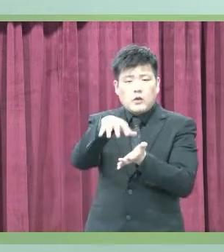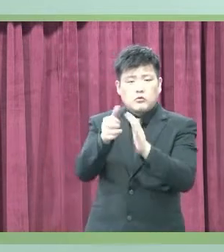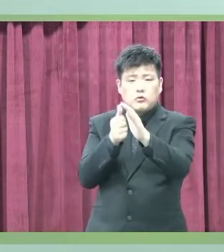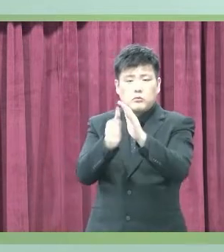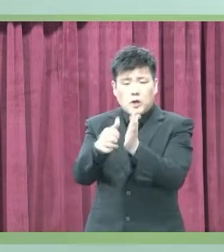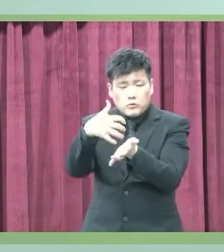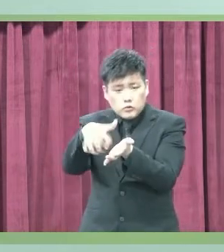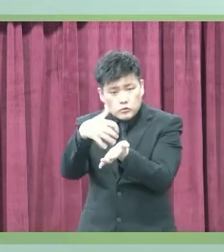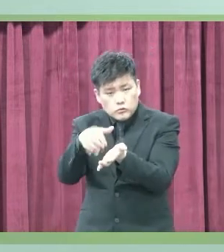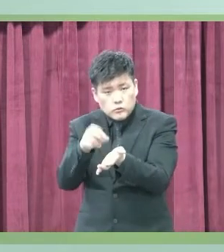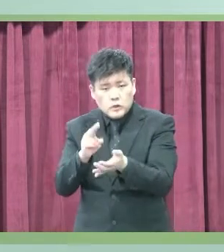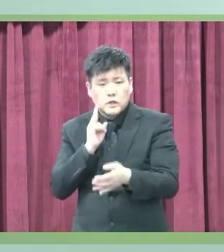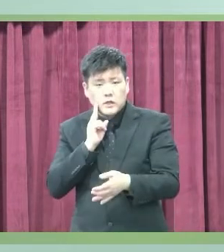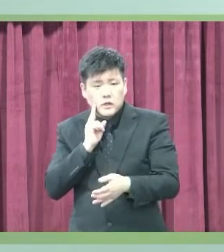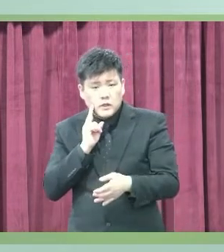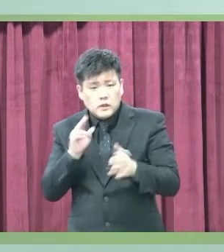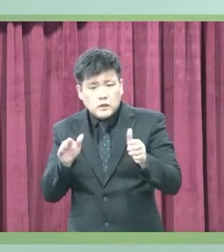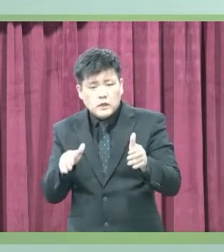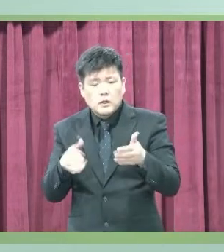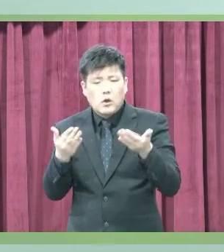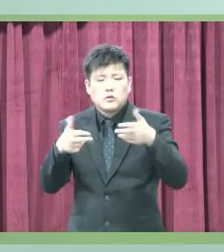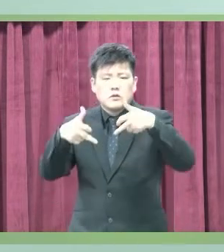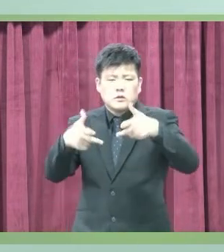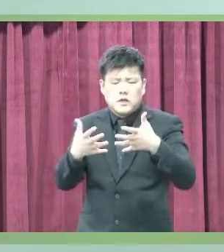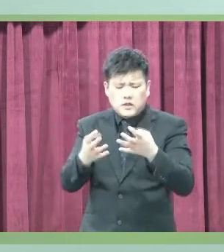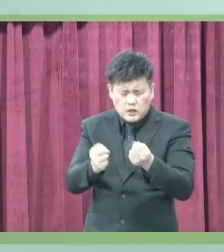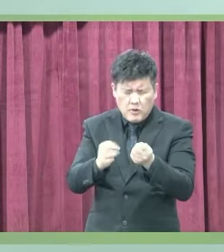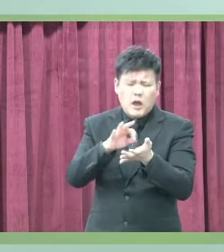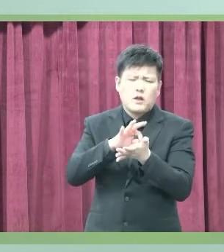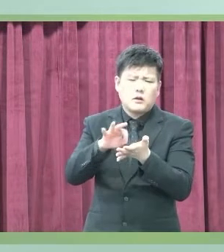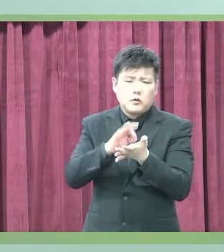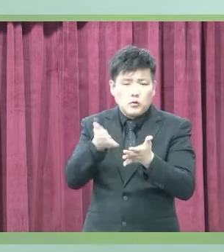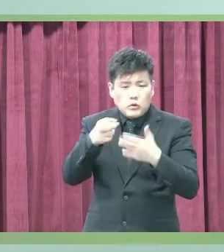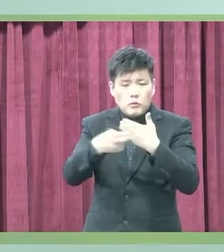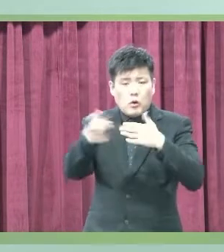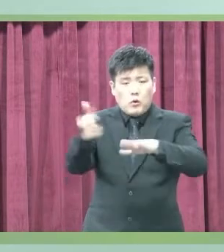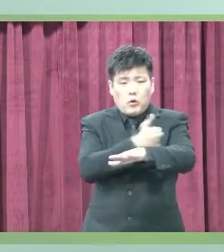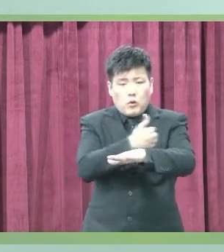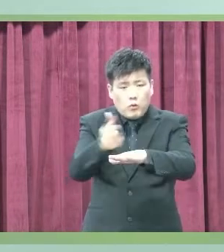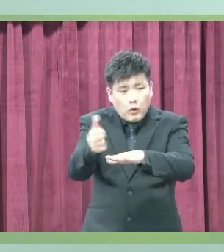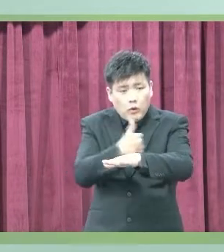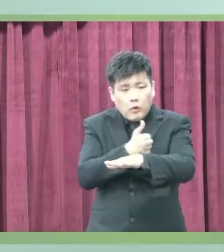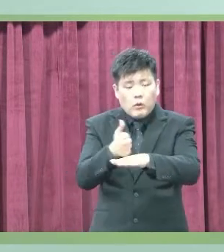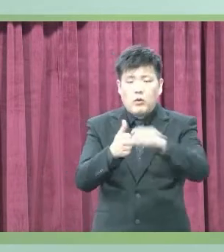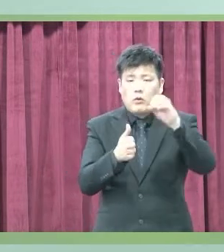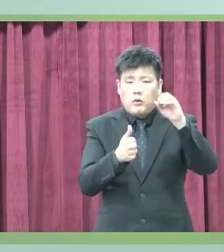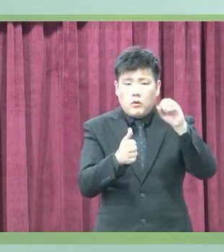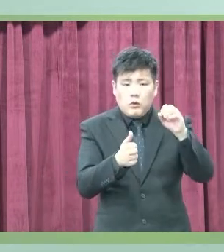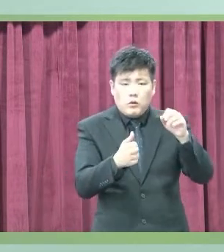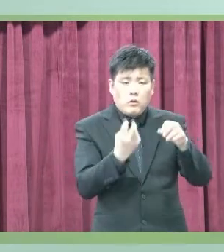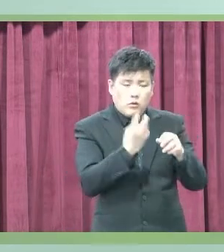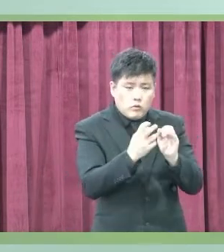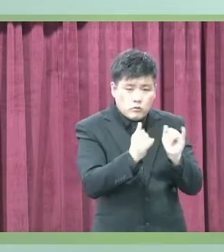일수는 심하지 않은 장애인이 높고 외래 일수의 경우 0.3 수검자와 미수검자